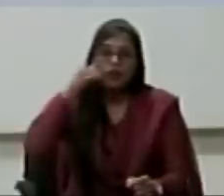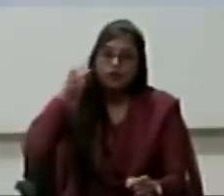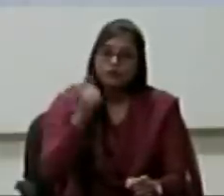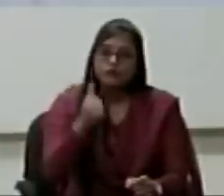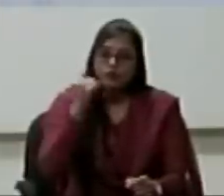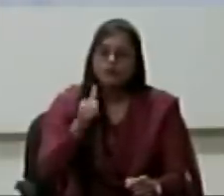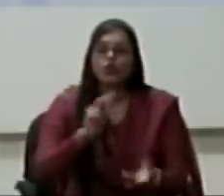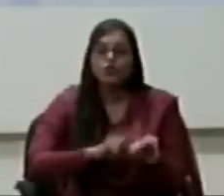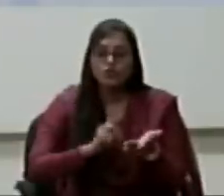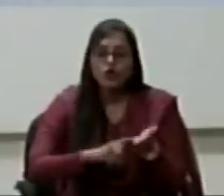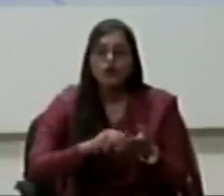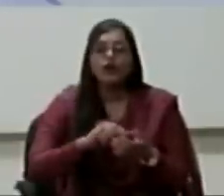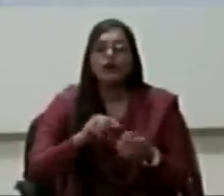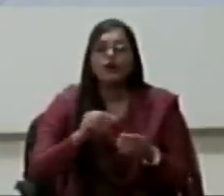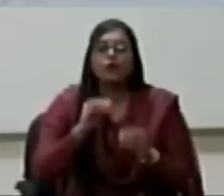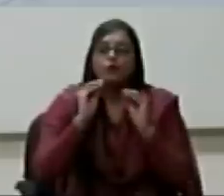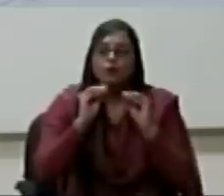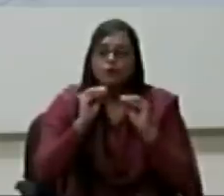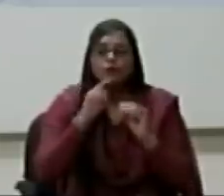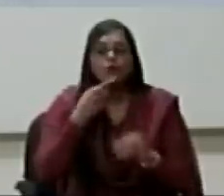চিকিৎসা সেবা এবং পরামর্শ দিচ্ছেন।